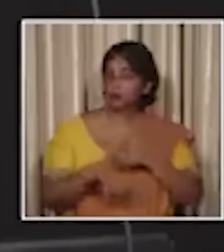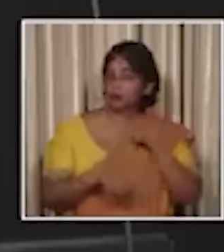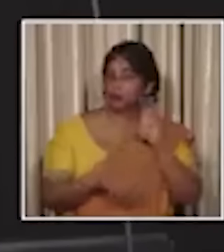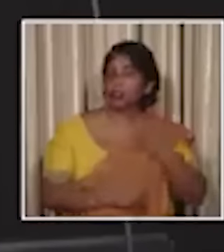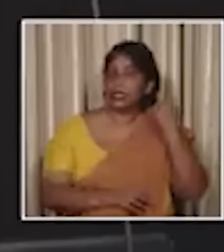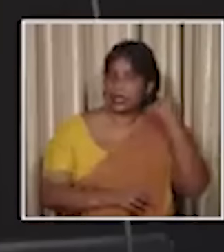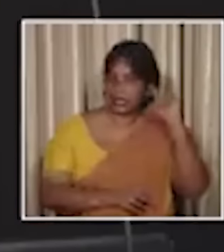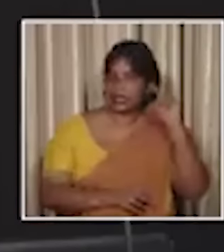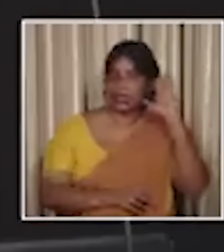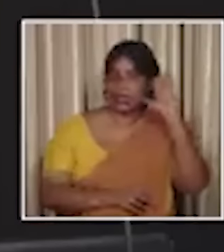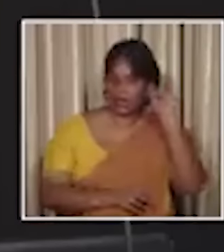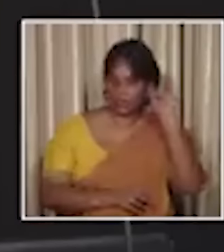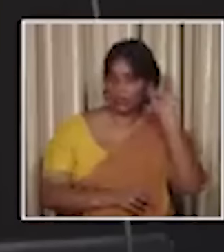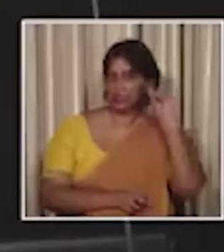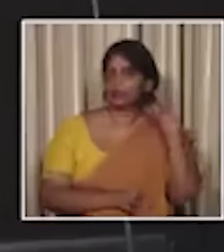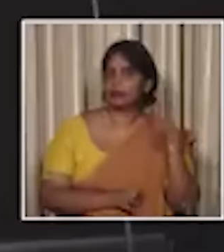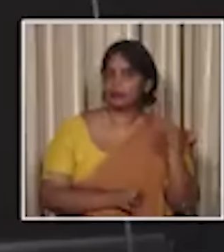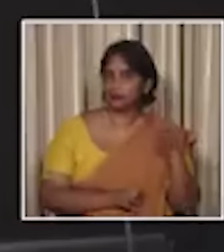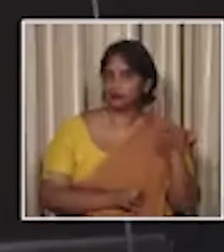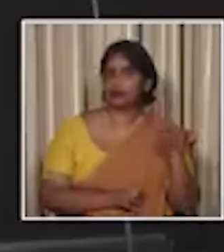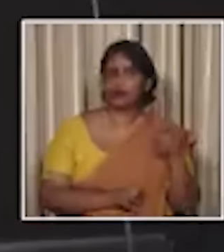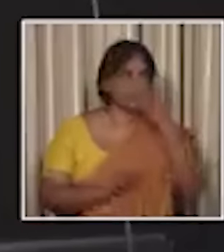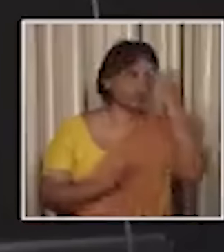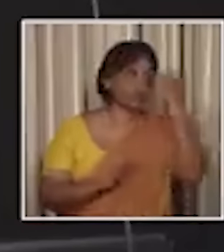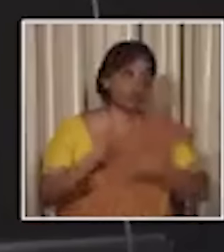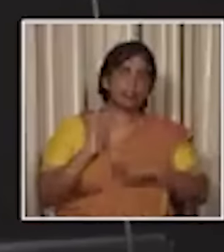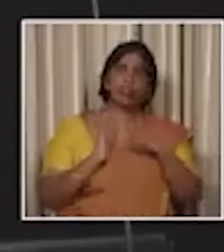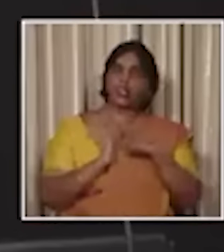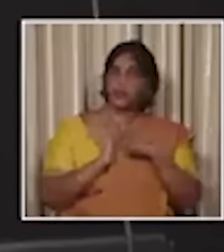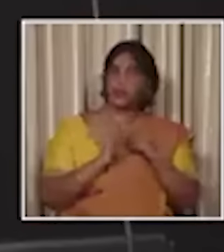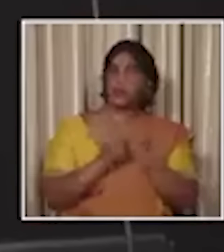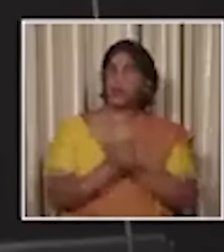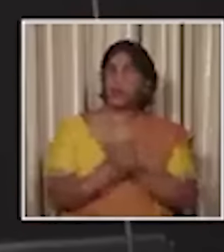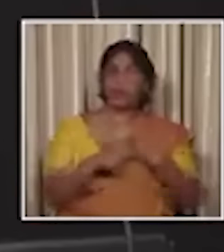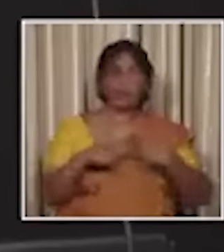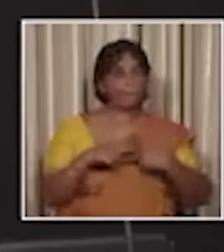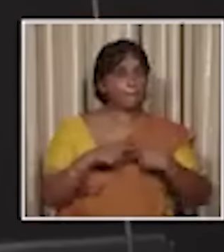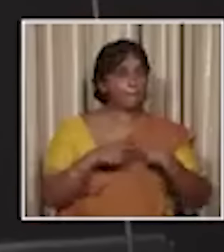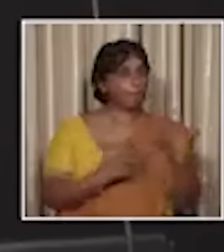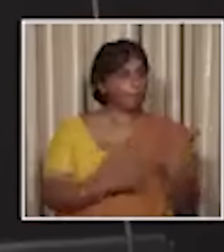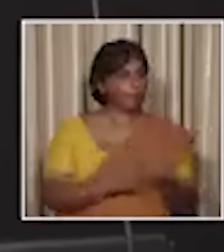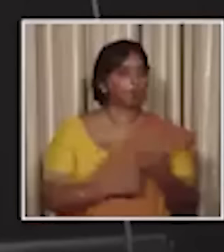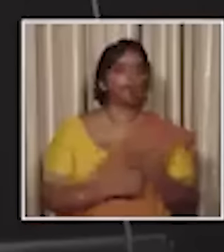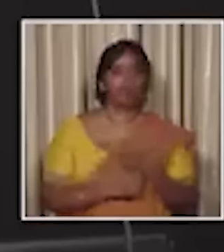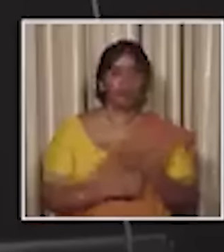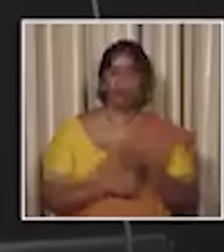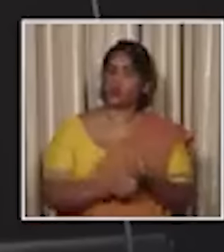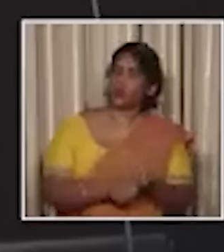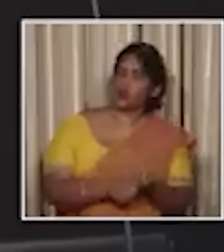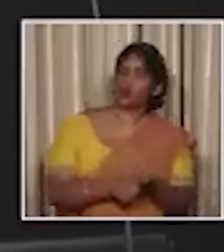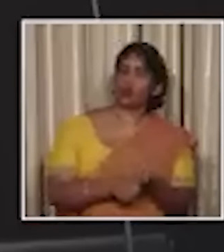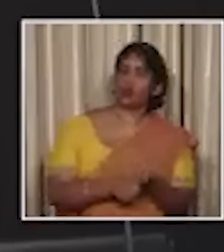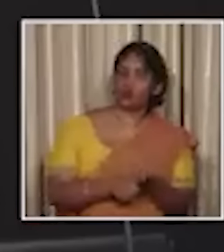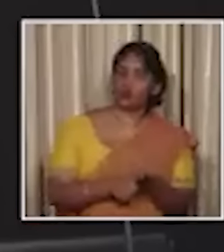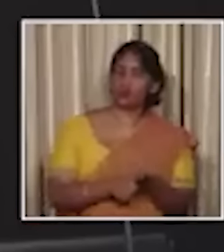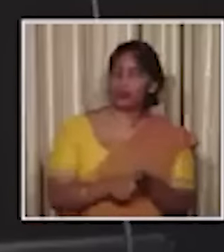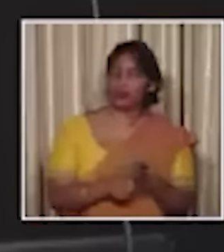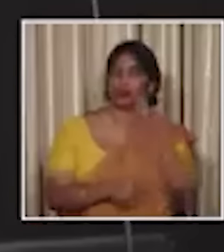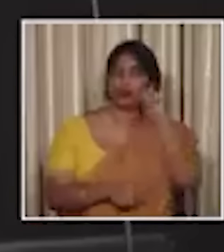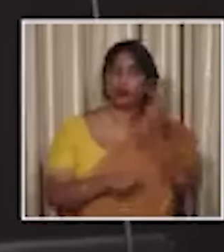போலீசார் வாளால் ஒருவரை வெட்டுகிறார். வேணுமென்றால் நான் இந்த வீடியோவை உங்களுக்கு காட்ட முடியும், வீடியோ காட்சியை உங்களுக்கு காட்ட முடியும். ஒரு